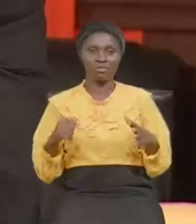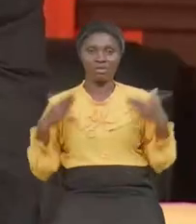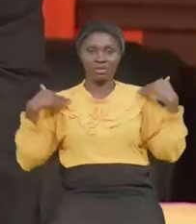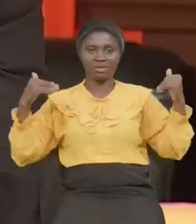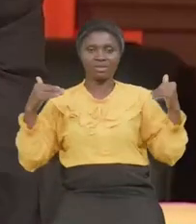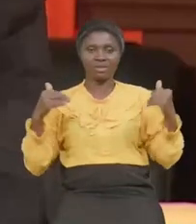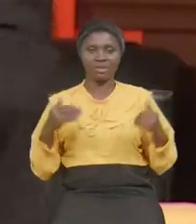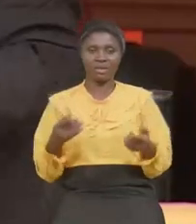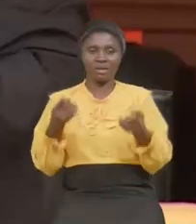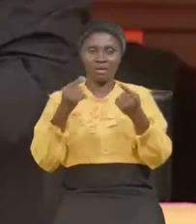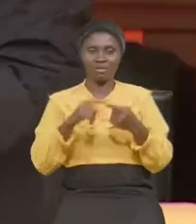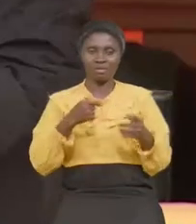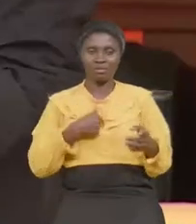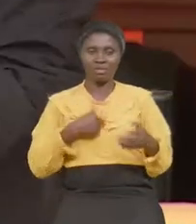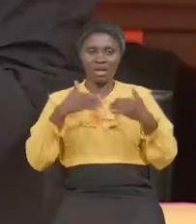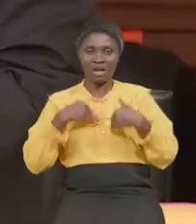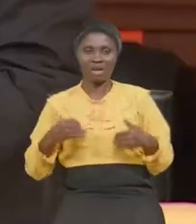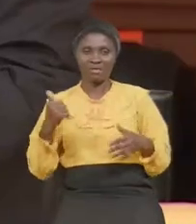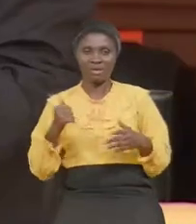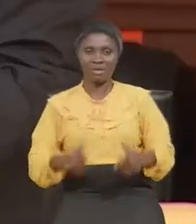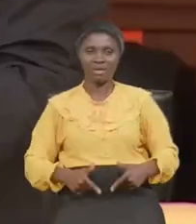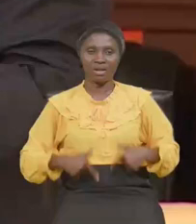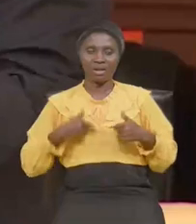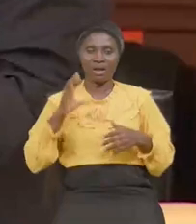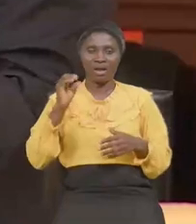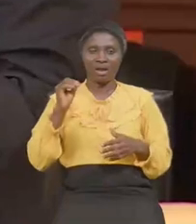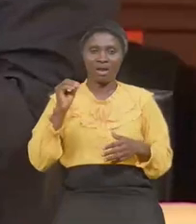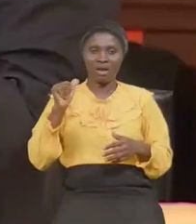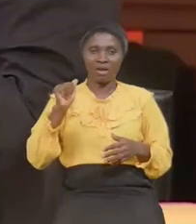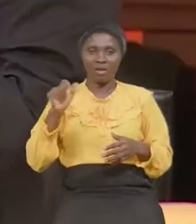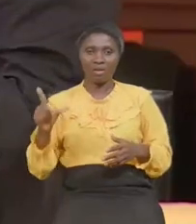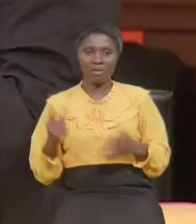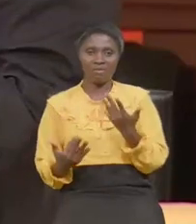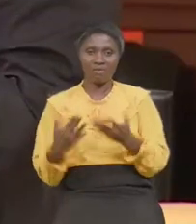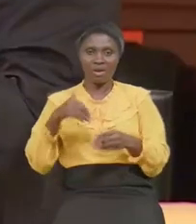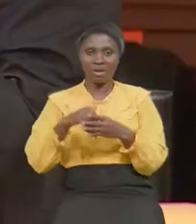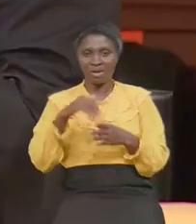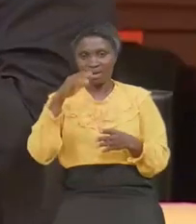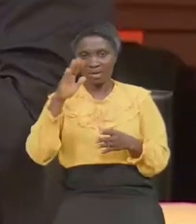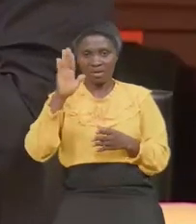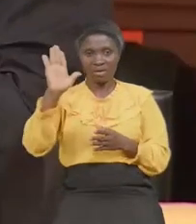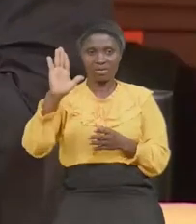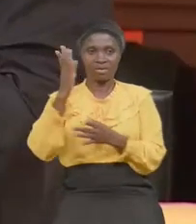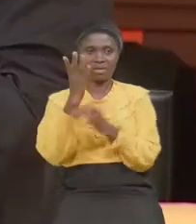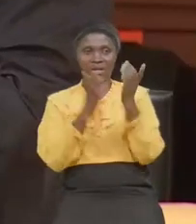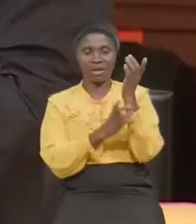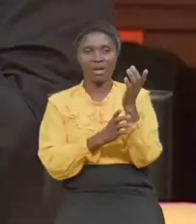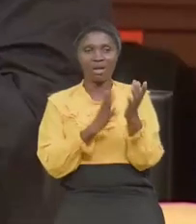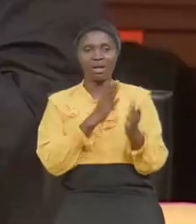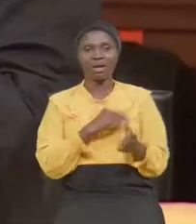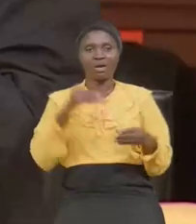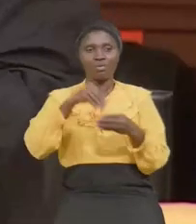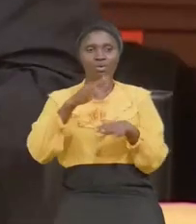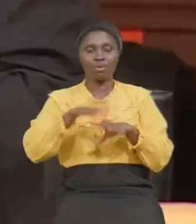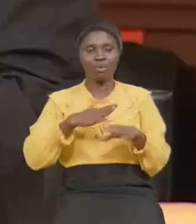l'autel avec des pincettes. Il en toucha ma bouche et dit, ceci